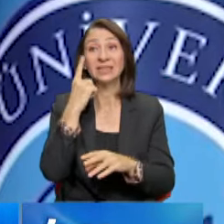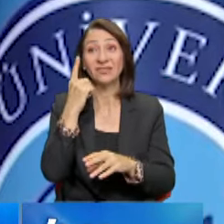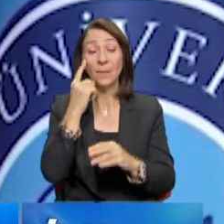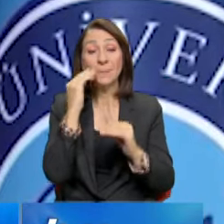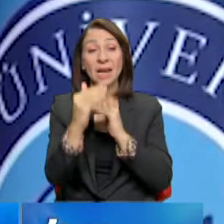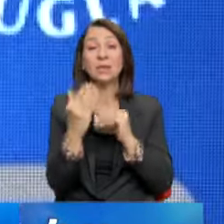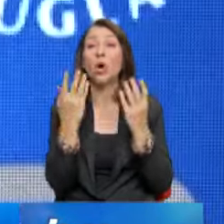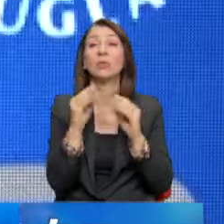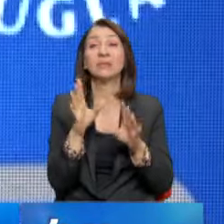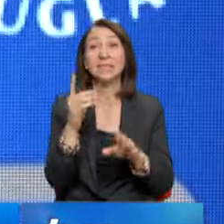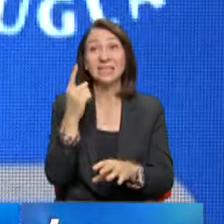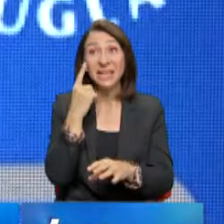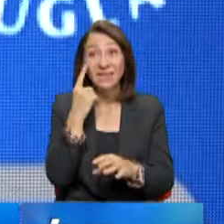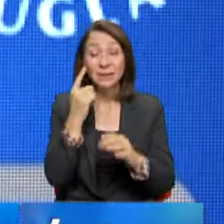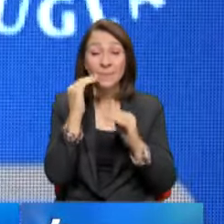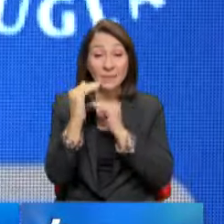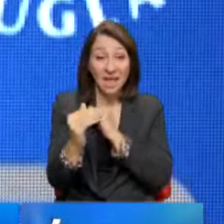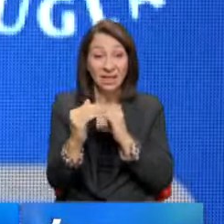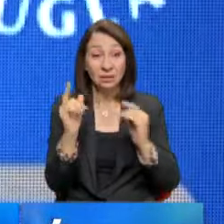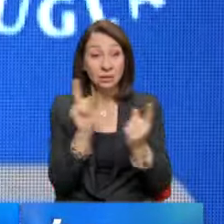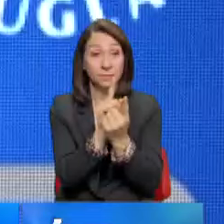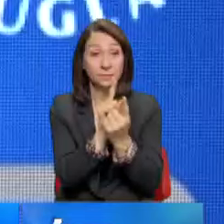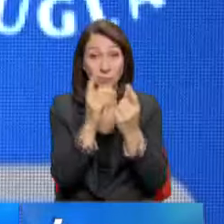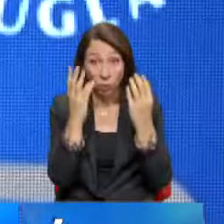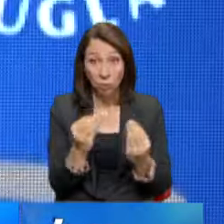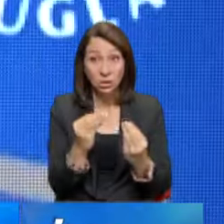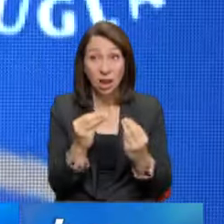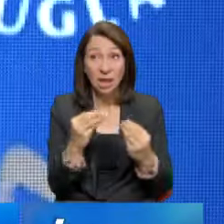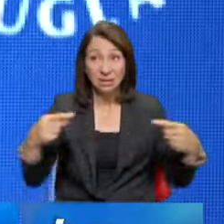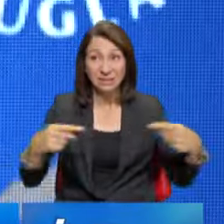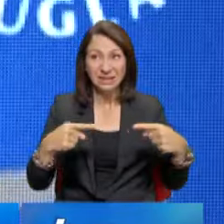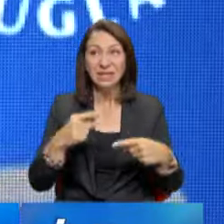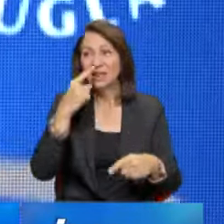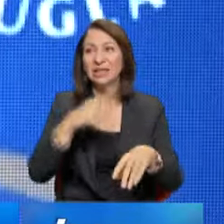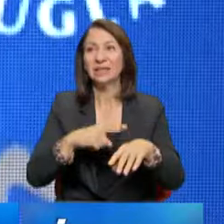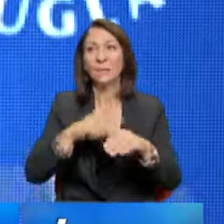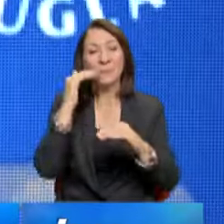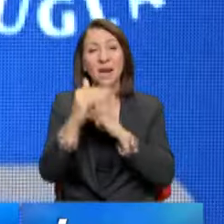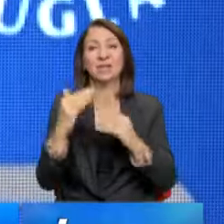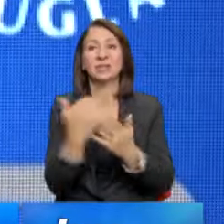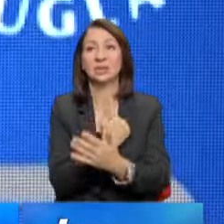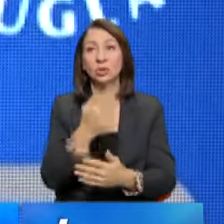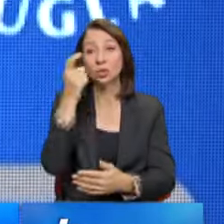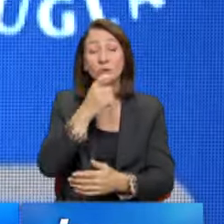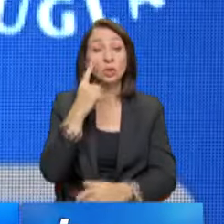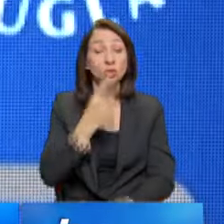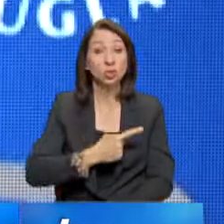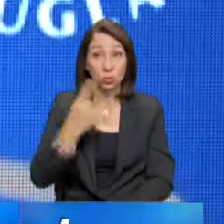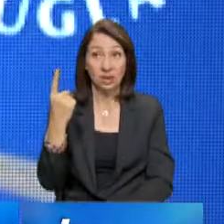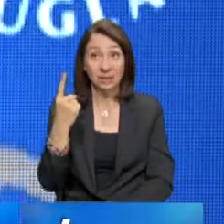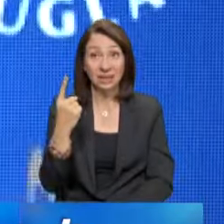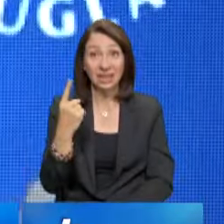devletin milleti olmaz. Devletle millet karşı karşıya gelirse, inan ki her zaman millet kazanır. Türkiye